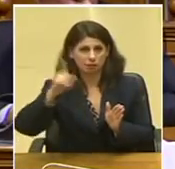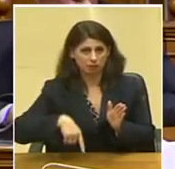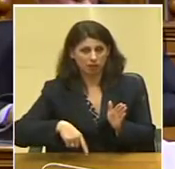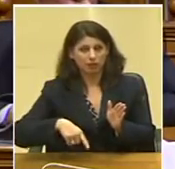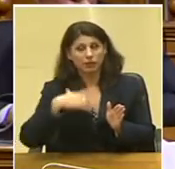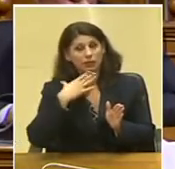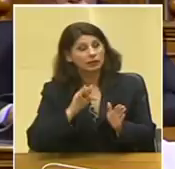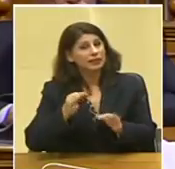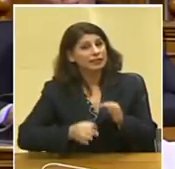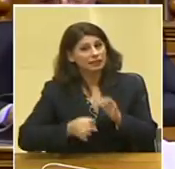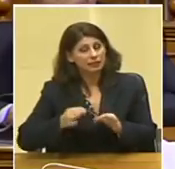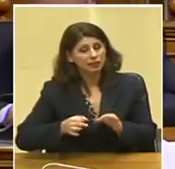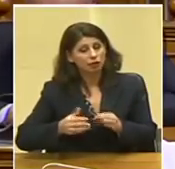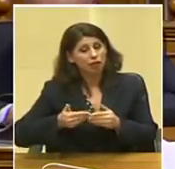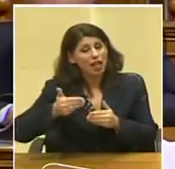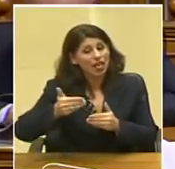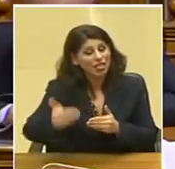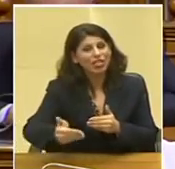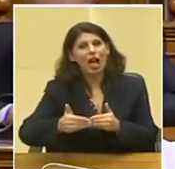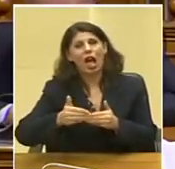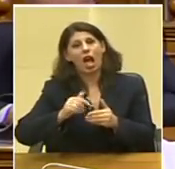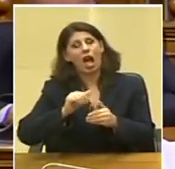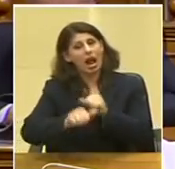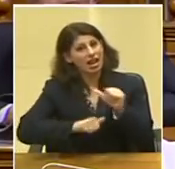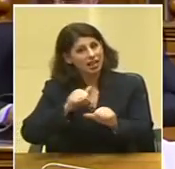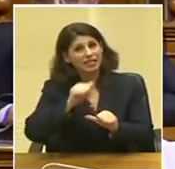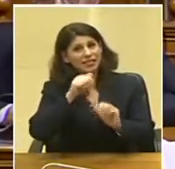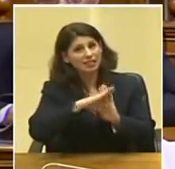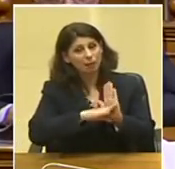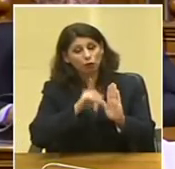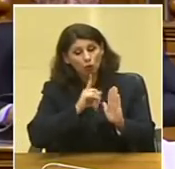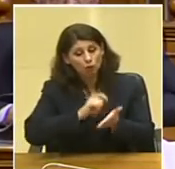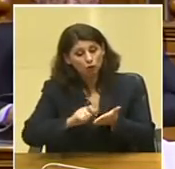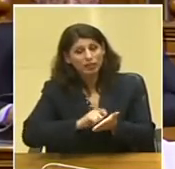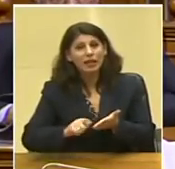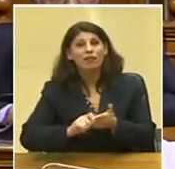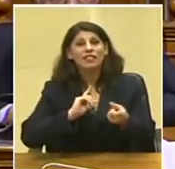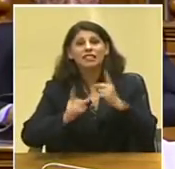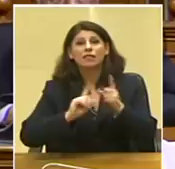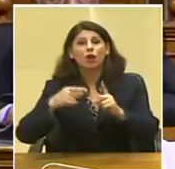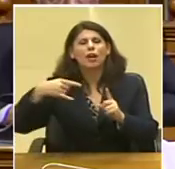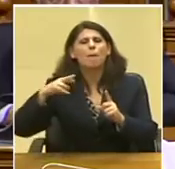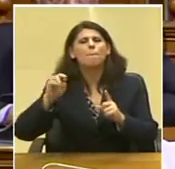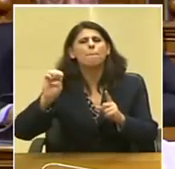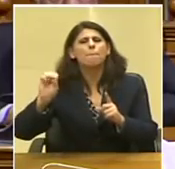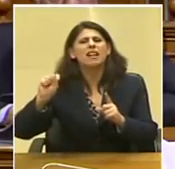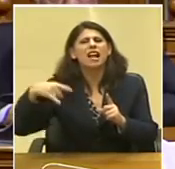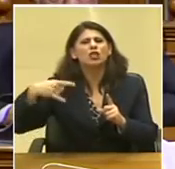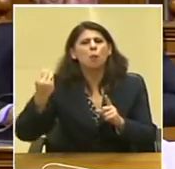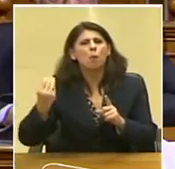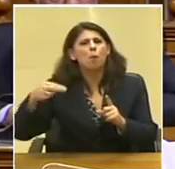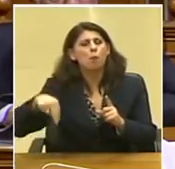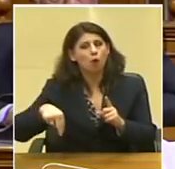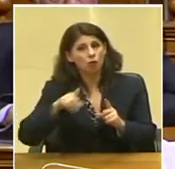συζητείται η επικείμενη αλλαγή του συντάγματός της έτσι όπως ορίζει η Συμφωνία των Πρεσπών, όσο όμως και με τις δηλώσεις